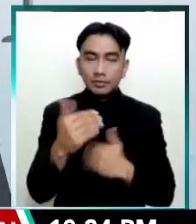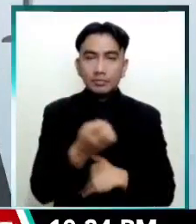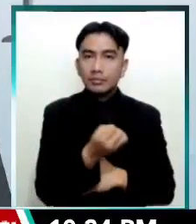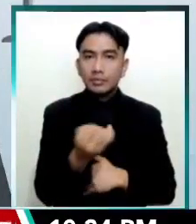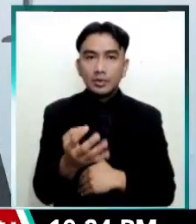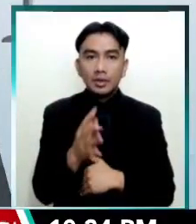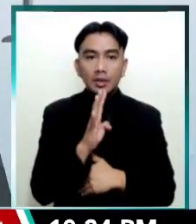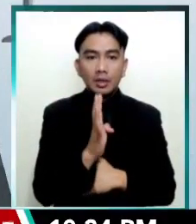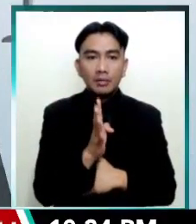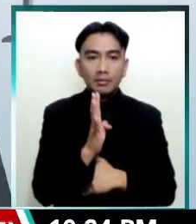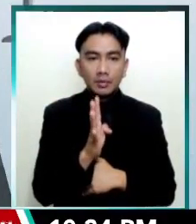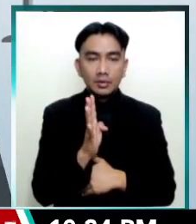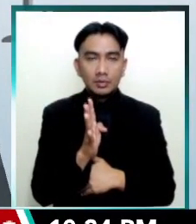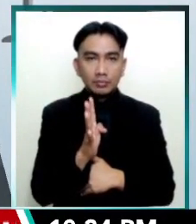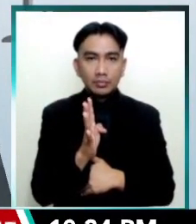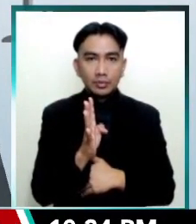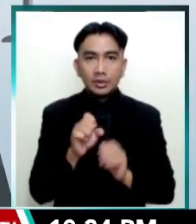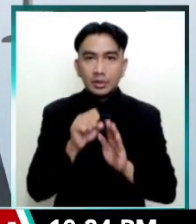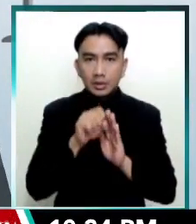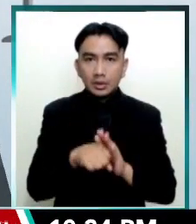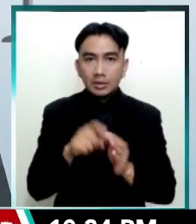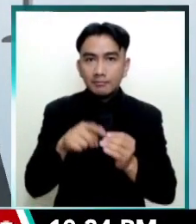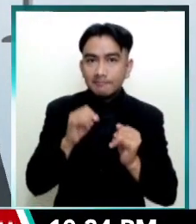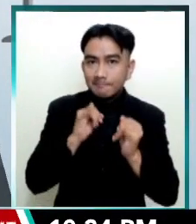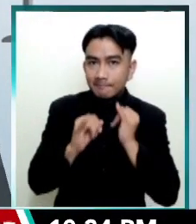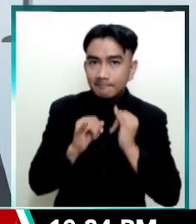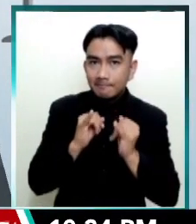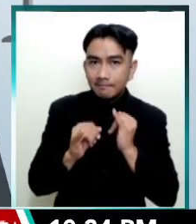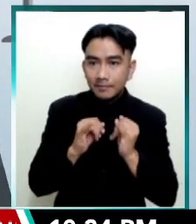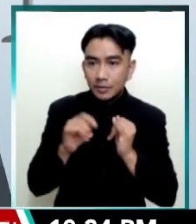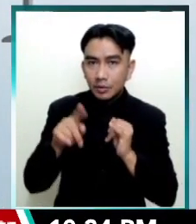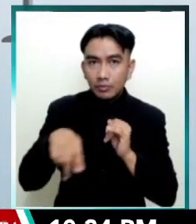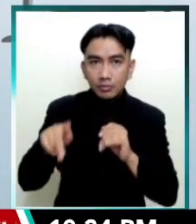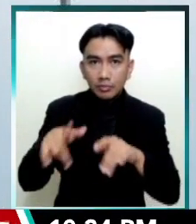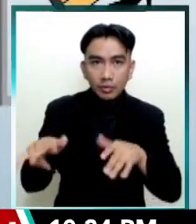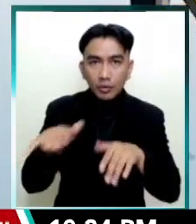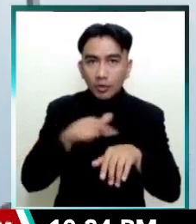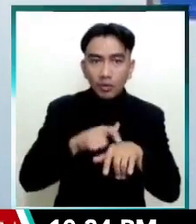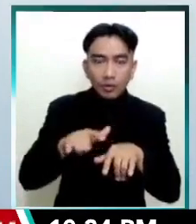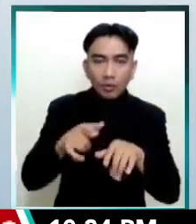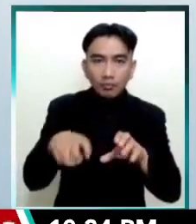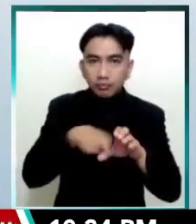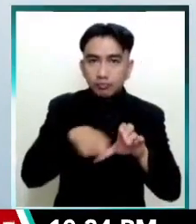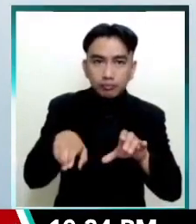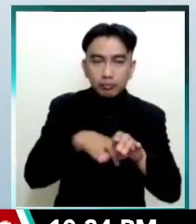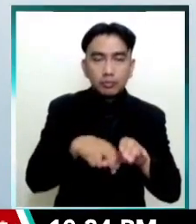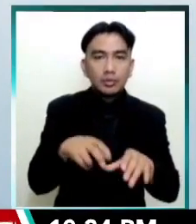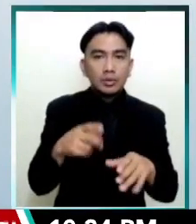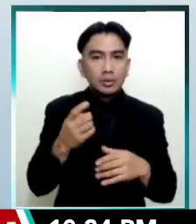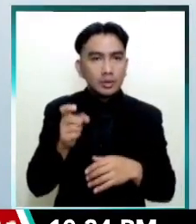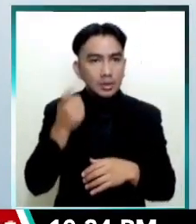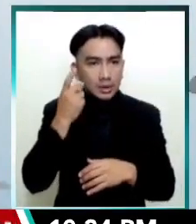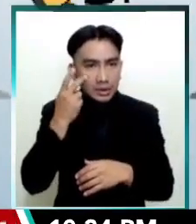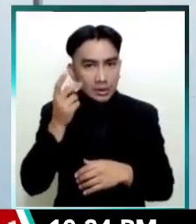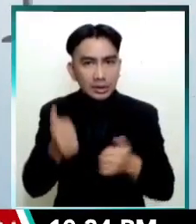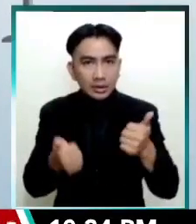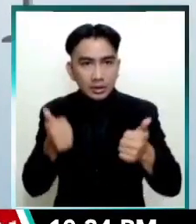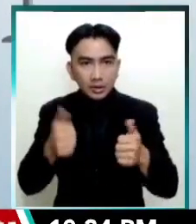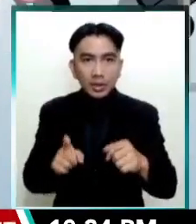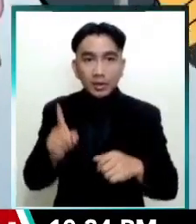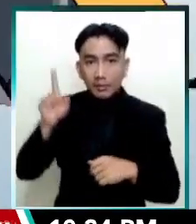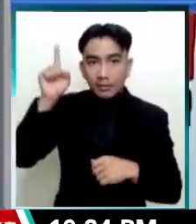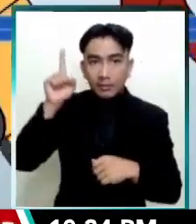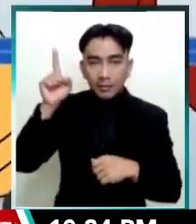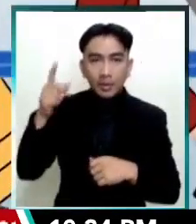ang paunang interview sa pasahero. Aalamin kung saan sa dalawang kategorya ang biyahero, kung seasoned traveler o yung kung